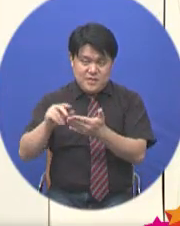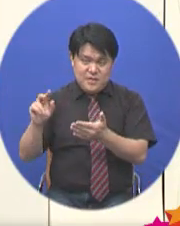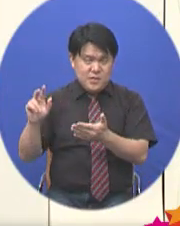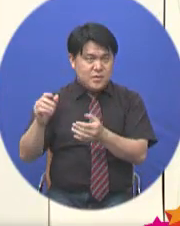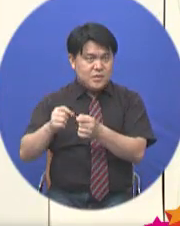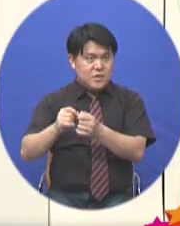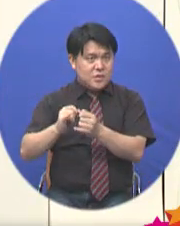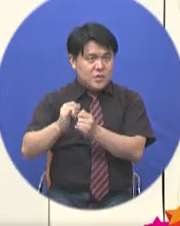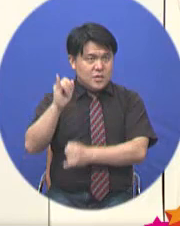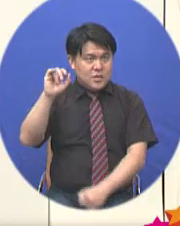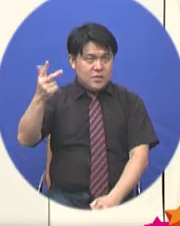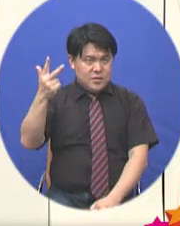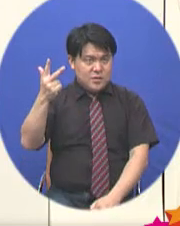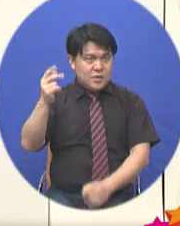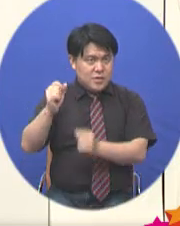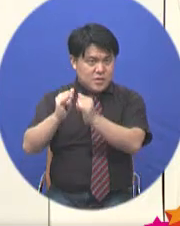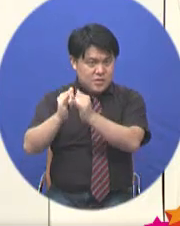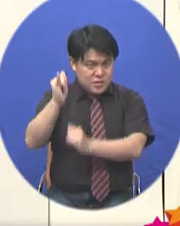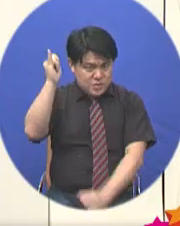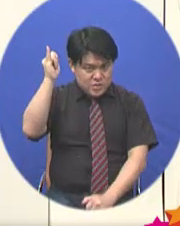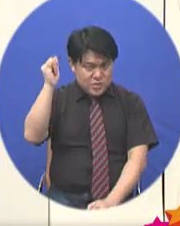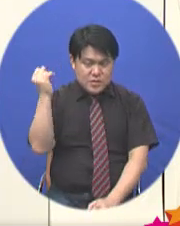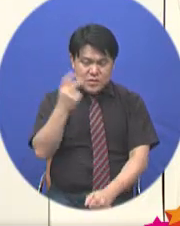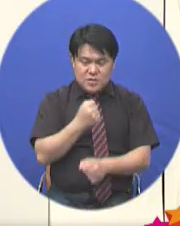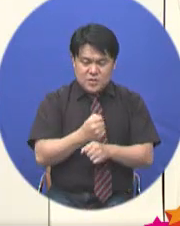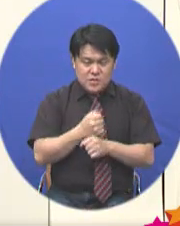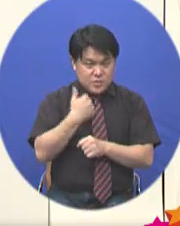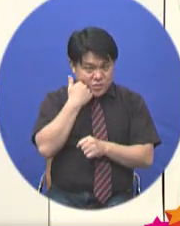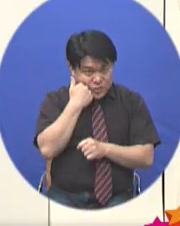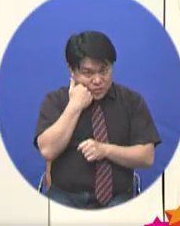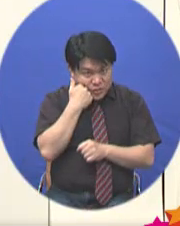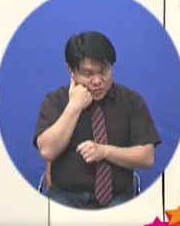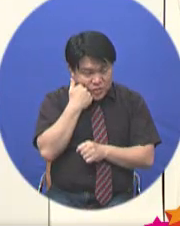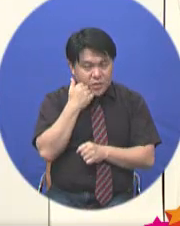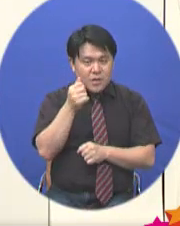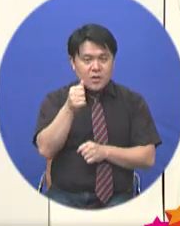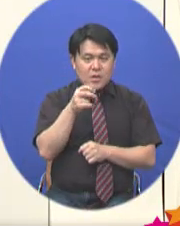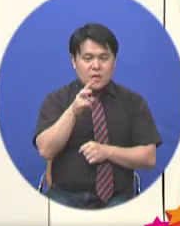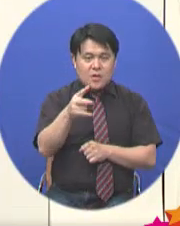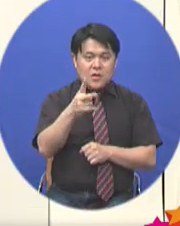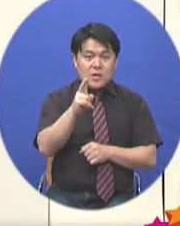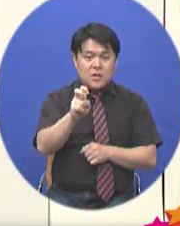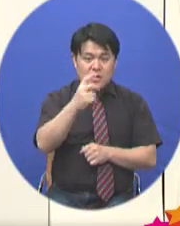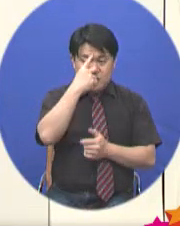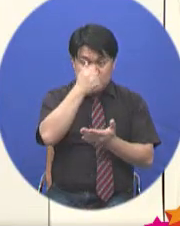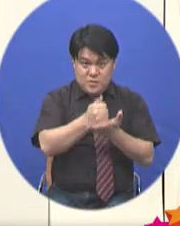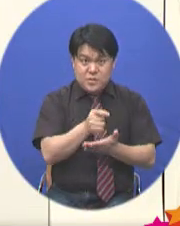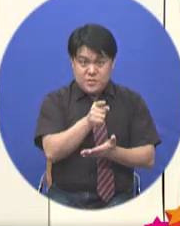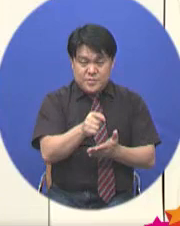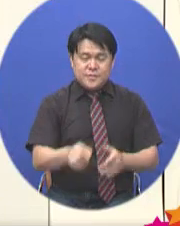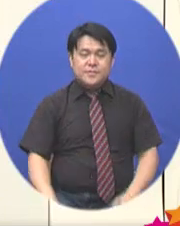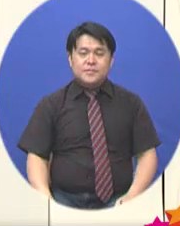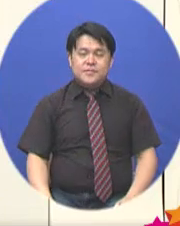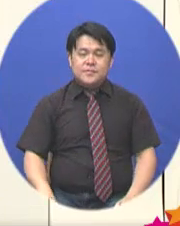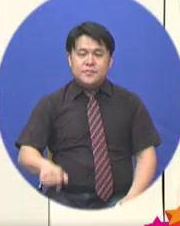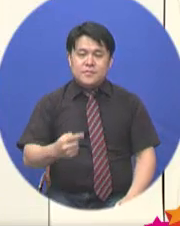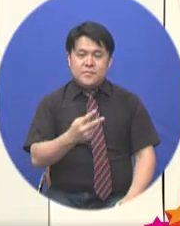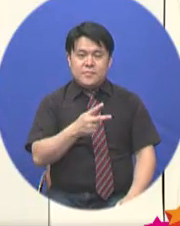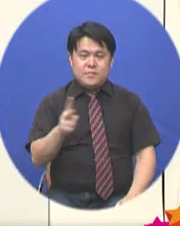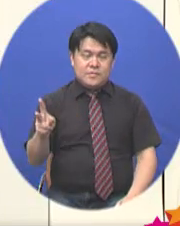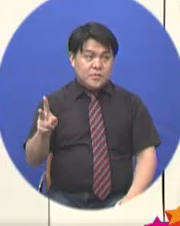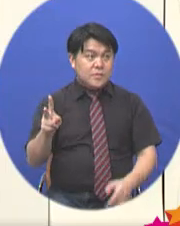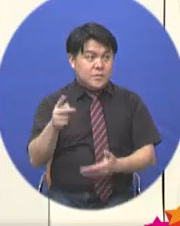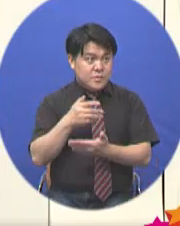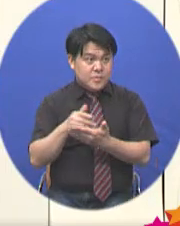다시 재탄생시킨 분이 바로 월지해담 스님이잖아요. 그렇죠. 지금 그 고려 불화 수월